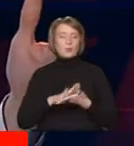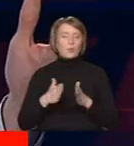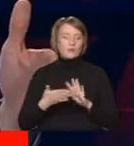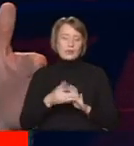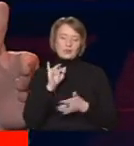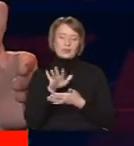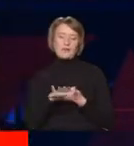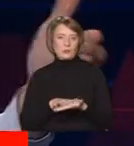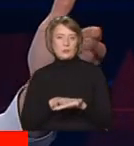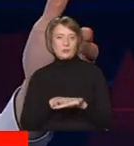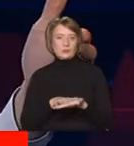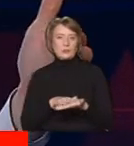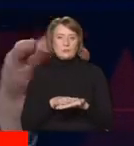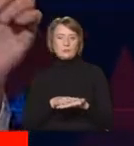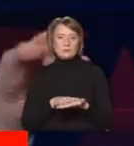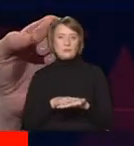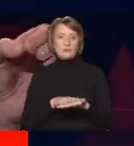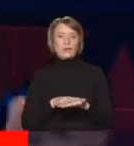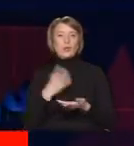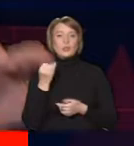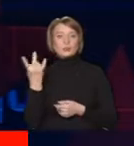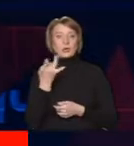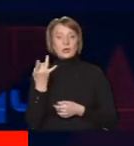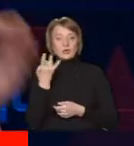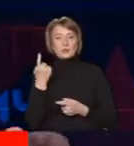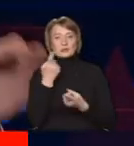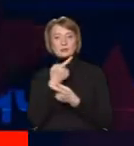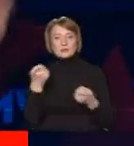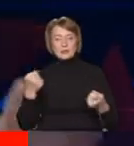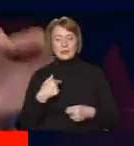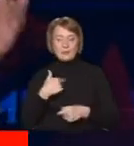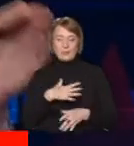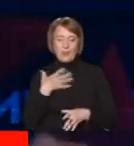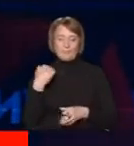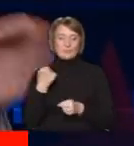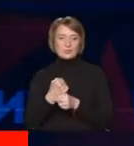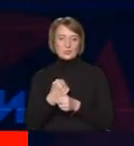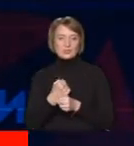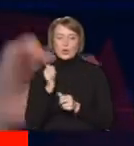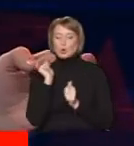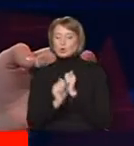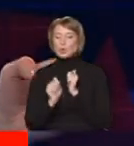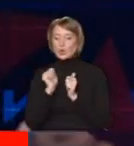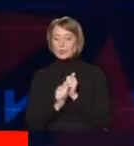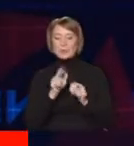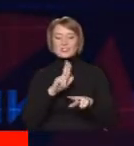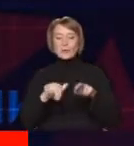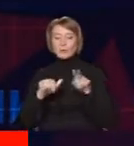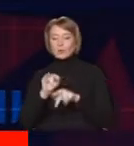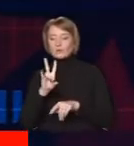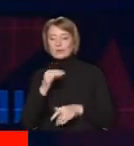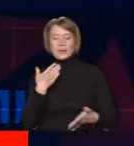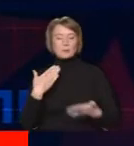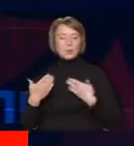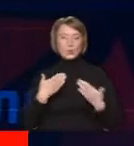вибачте, знаєте, це просто абсурд тотальний. Ще раз наголошую, ми навіть принципово з жодними забудовниками не спілкуємось. Навіть коли хтось намагається